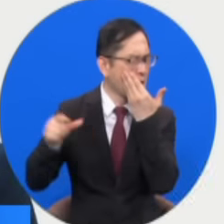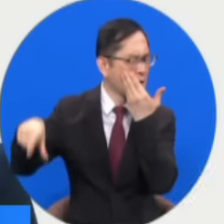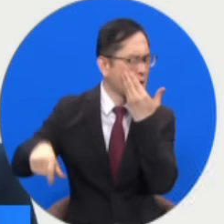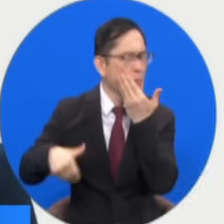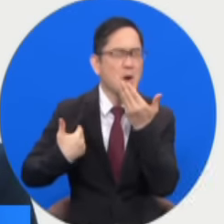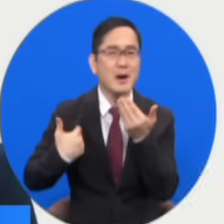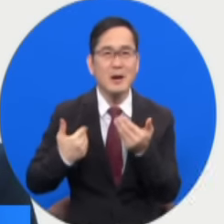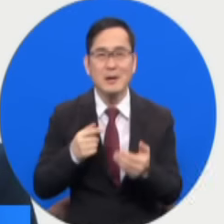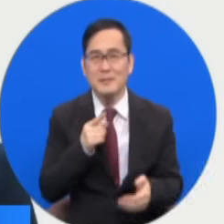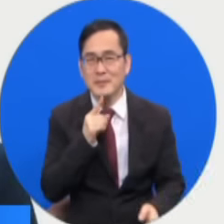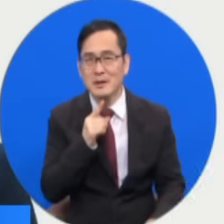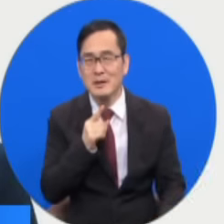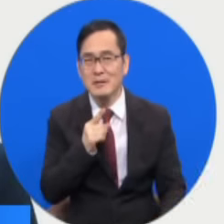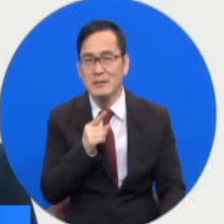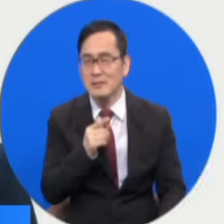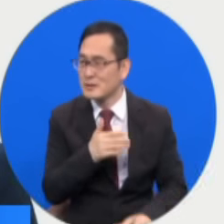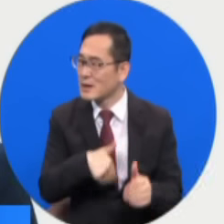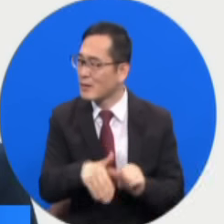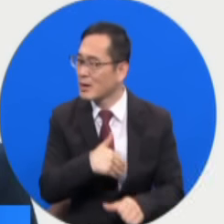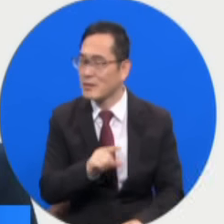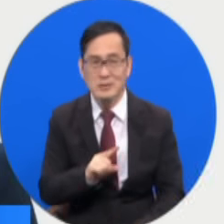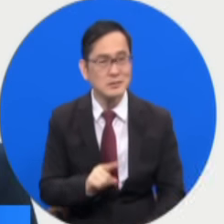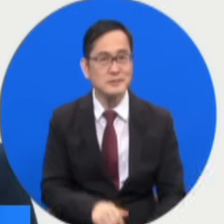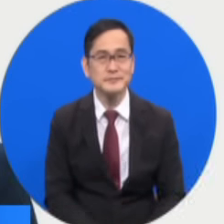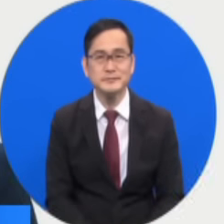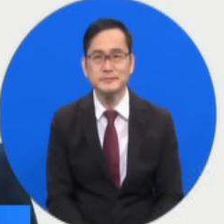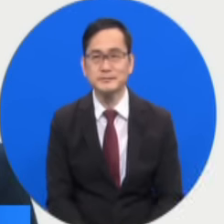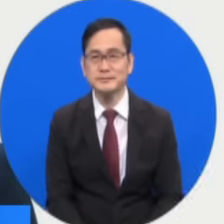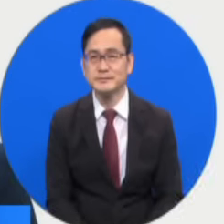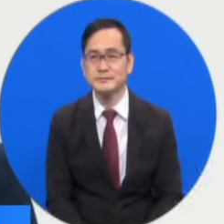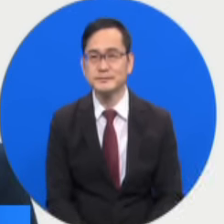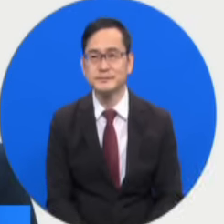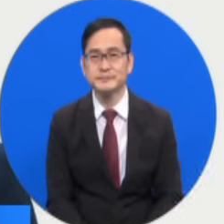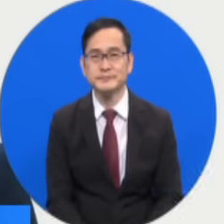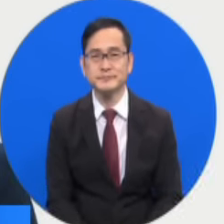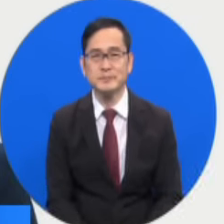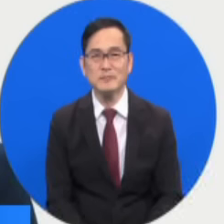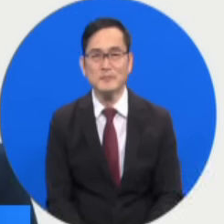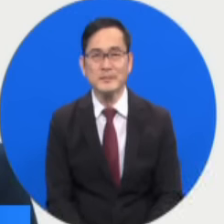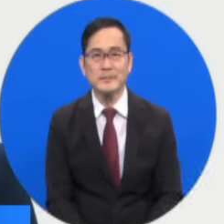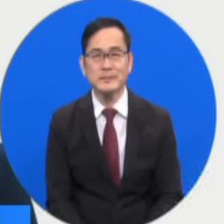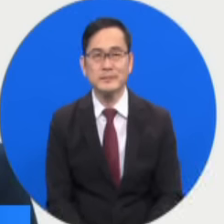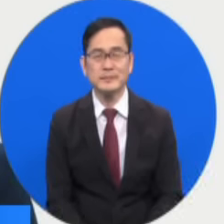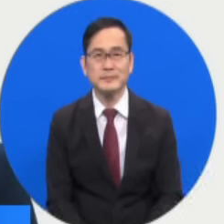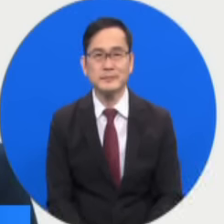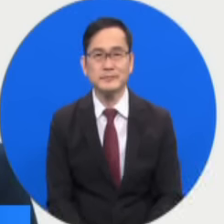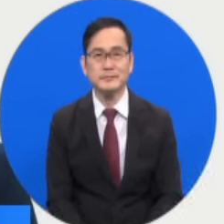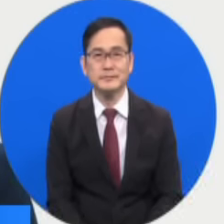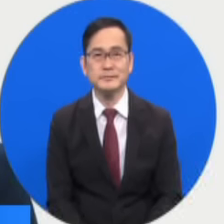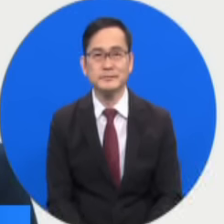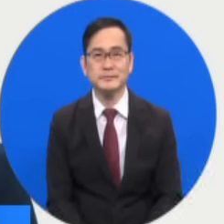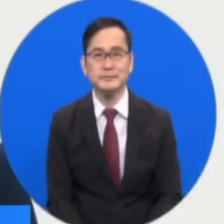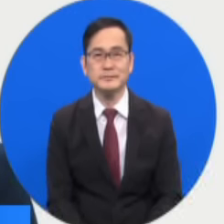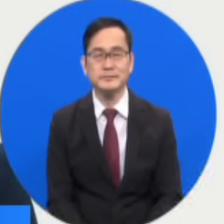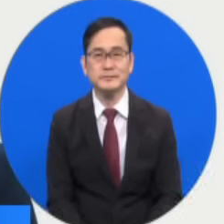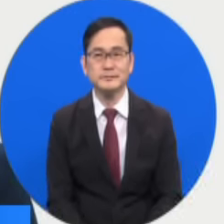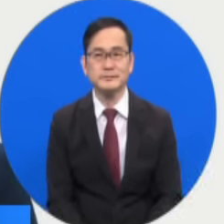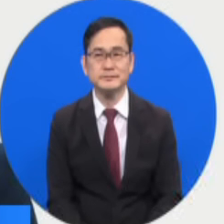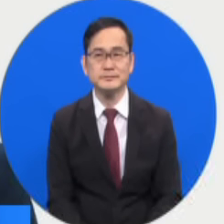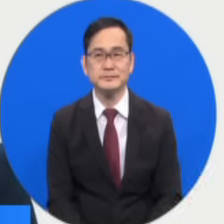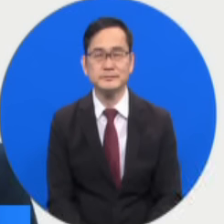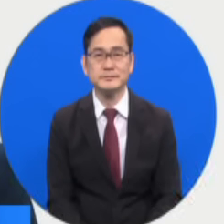이러고 있는 상황 조경 변 사님 김혜경 씨는 이제 몰랐다는 입장인 거죠 그렇죠 버빙 카드로 배씨가 결제하는 줄